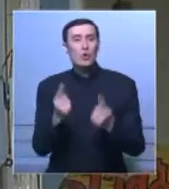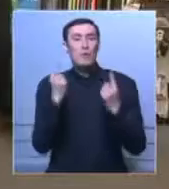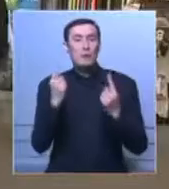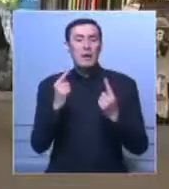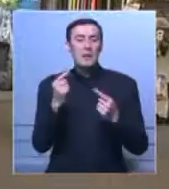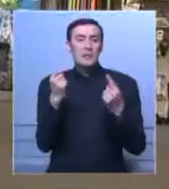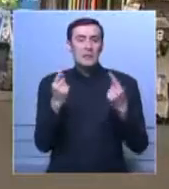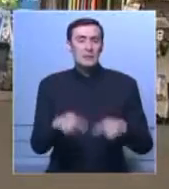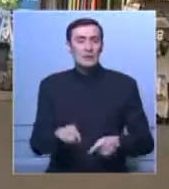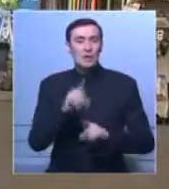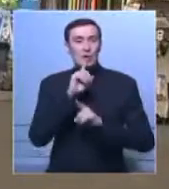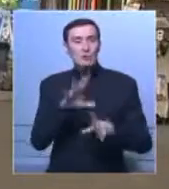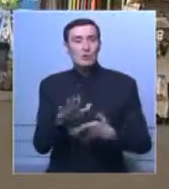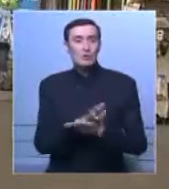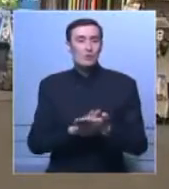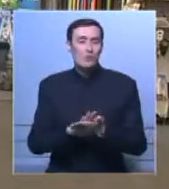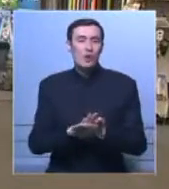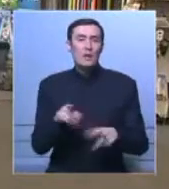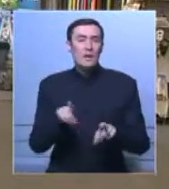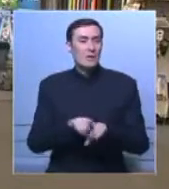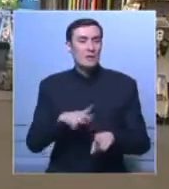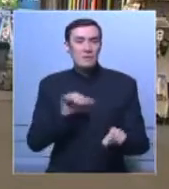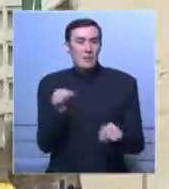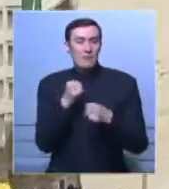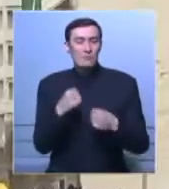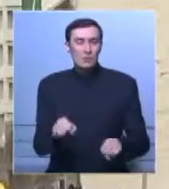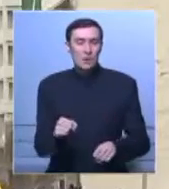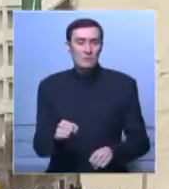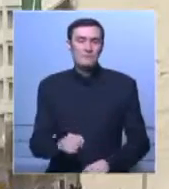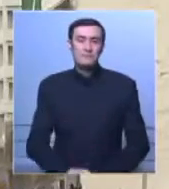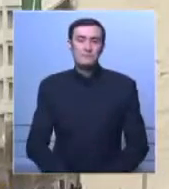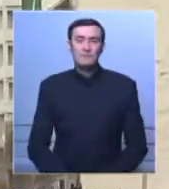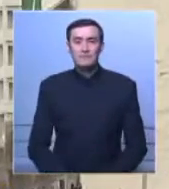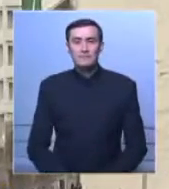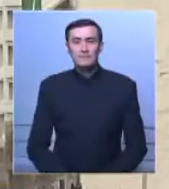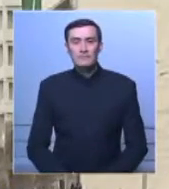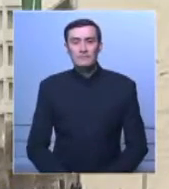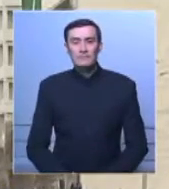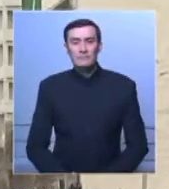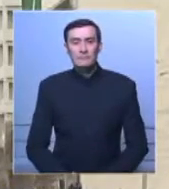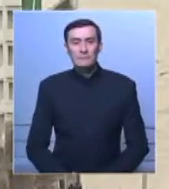глобальный кризис никак не отразится на Грузии, было невозможно. Асимай Сахип, Ернат